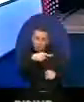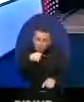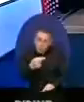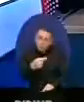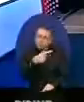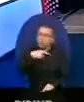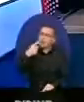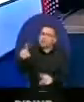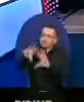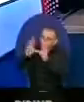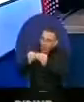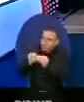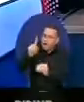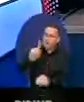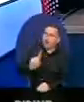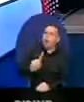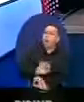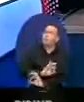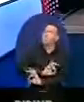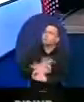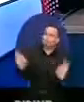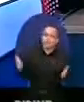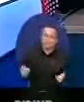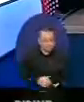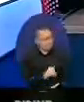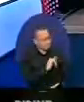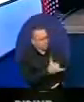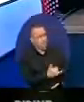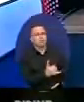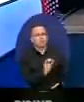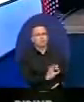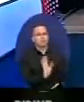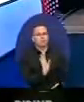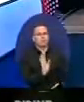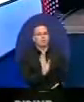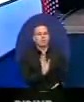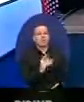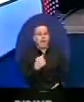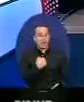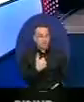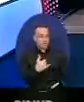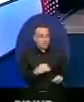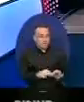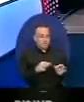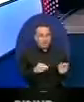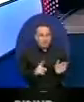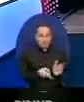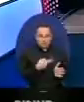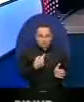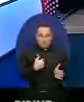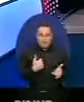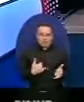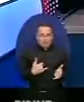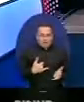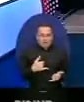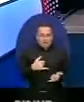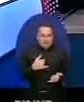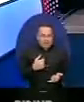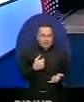לא מושלם. בדיוק. כן, שלם אבל לא מושלם. כן, אני חושבת שמה שתהילה מדברת עליו הוא... אני עכשיו מתחילה לחוות אותו. פעם ראשונה כשאני